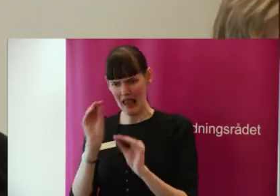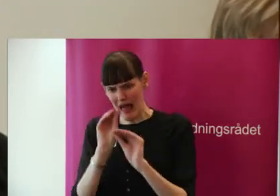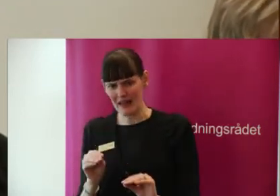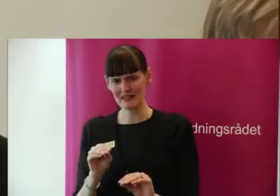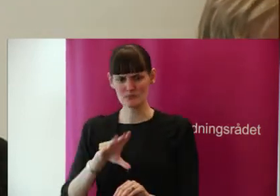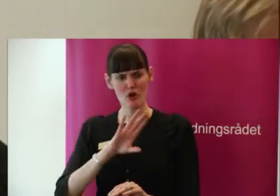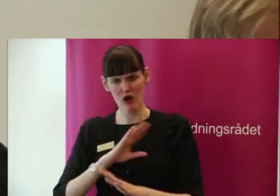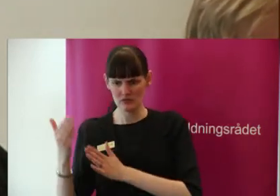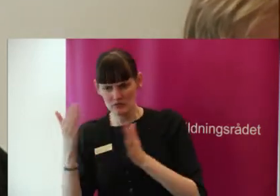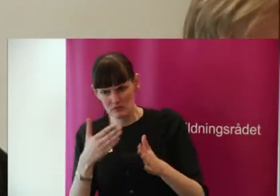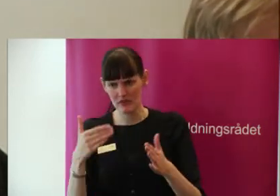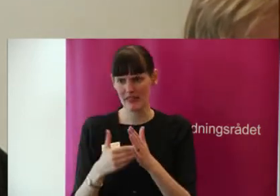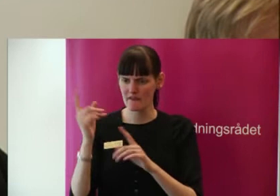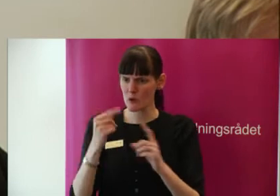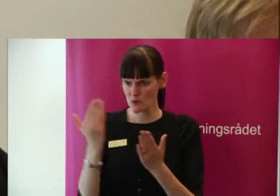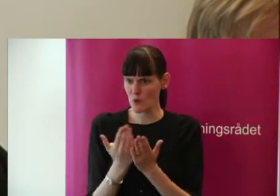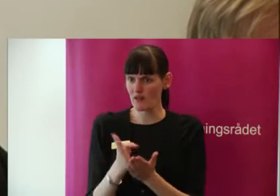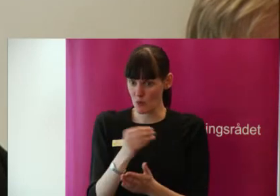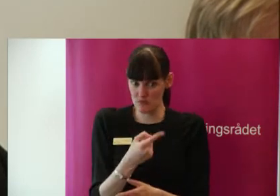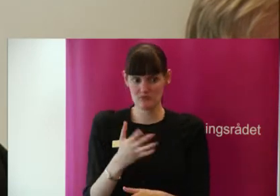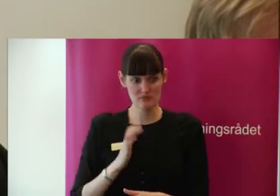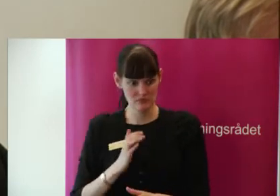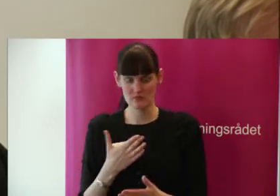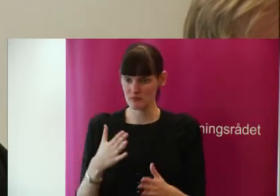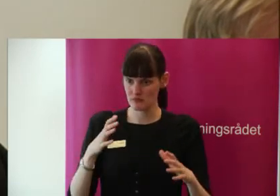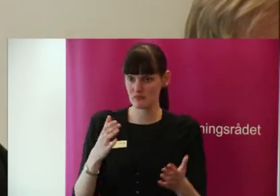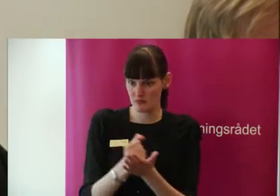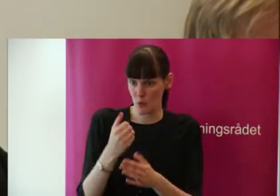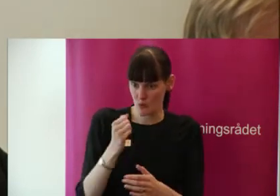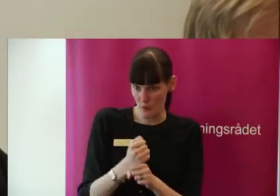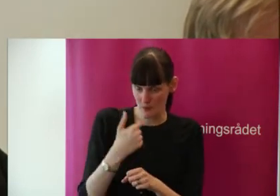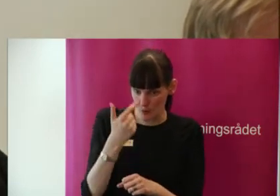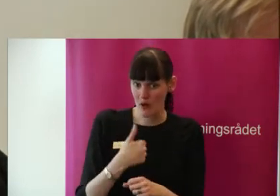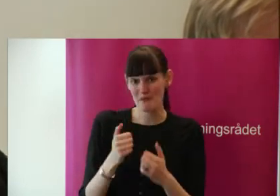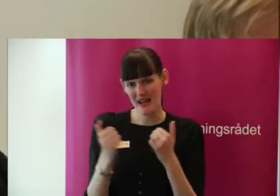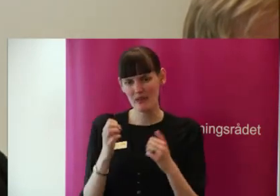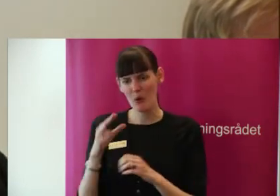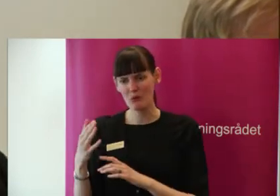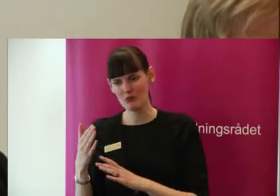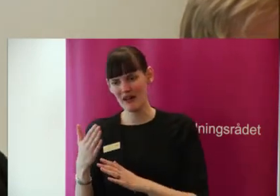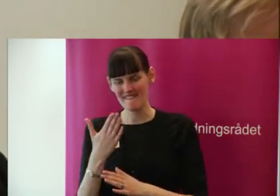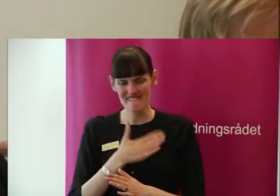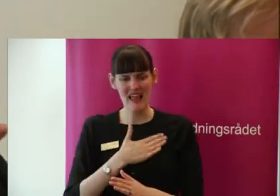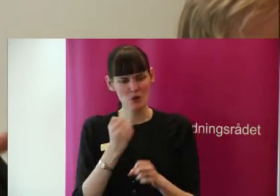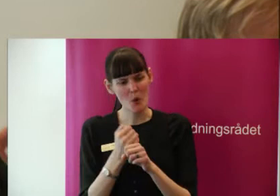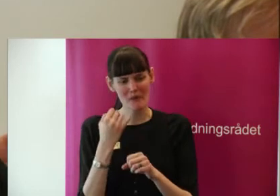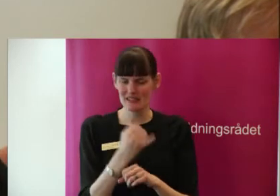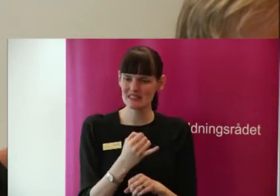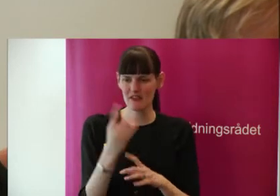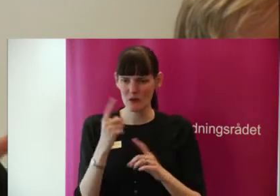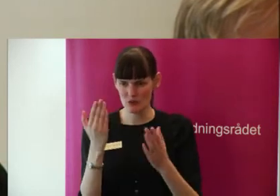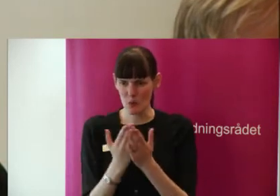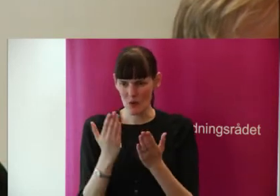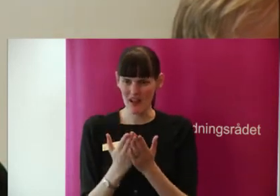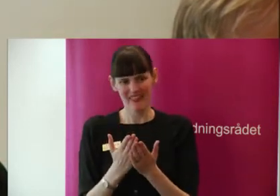det. Men det finns inga, för när man söker till en lärarutbildning, då är man rationell på så sätt att man söker den utbildning där det finns en större